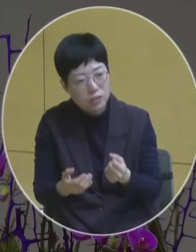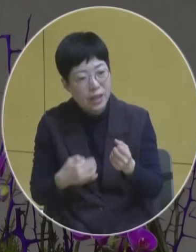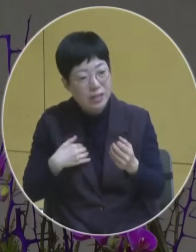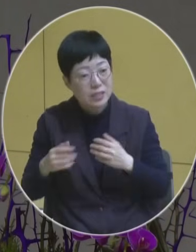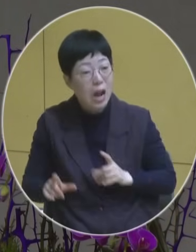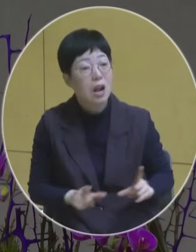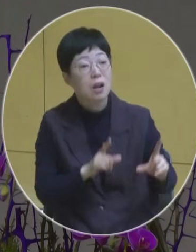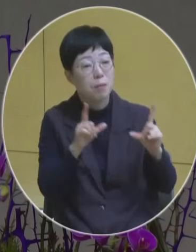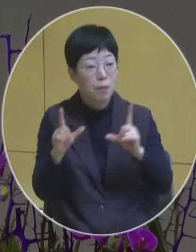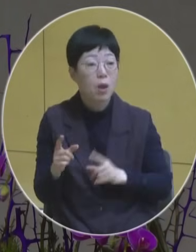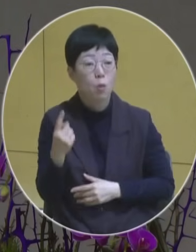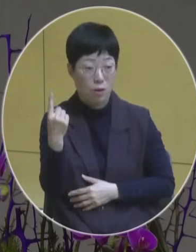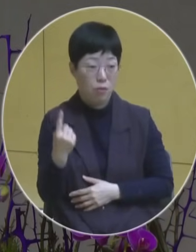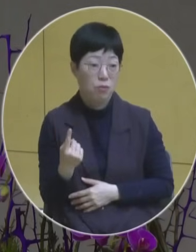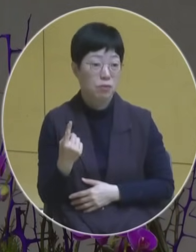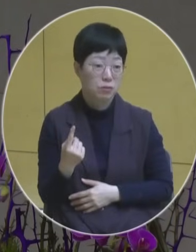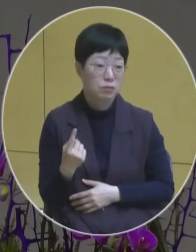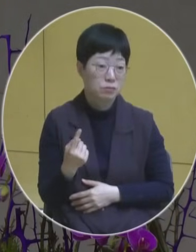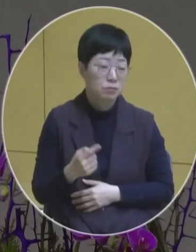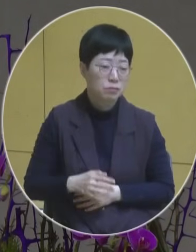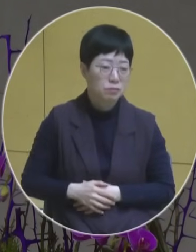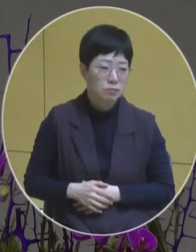삶 속에 찾아오게 되어 있습니다.